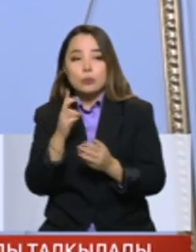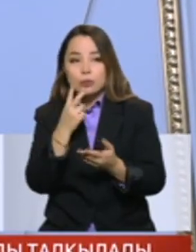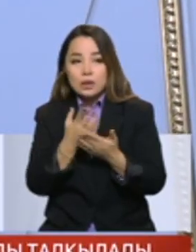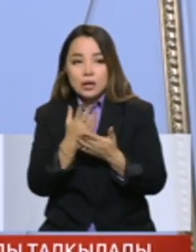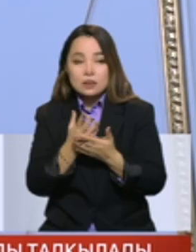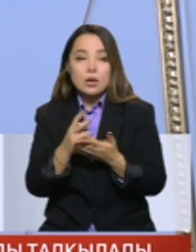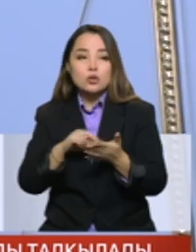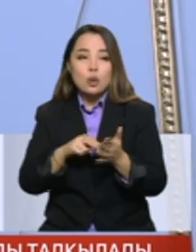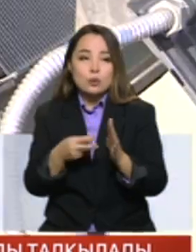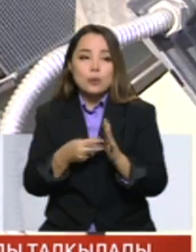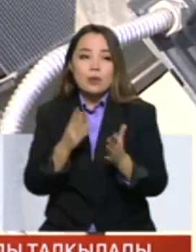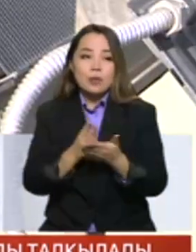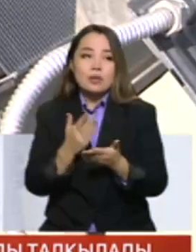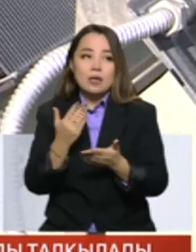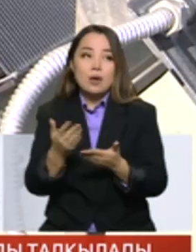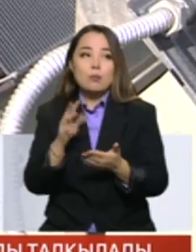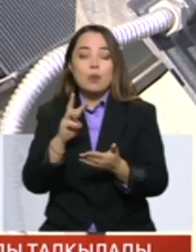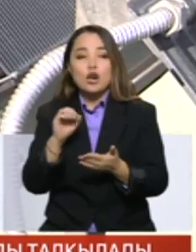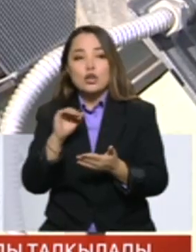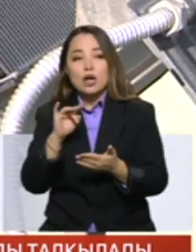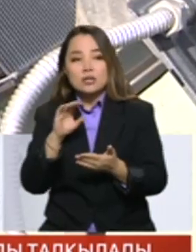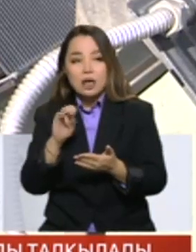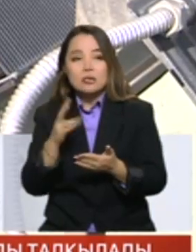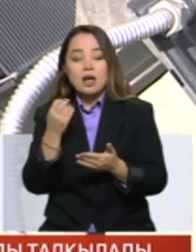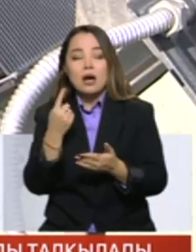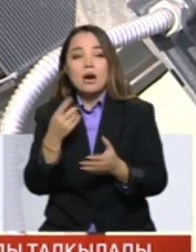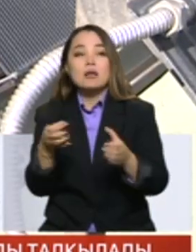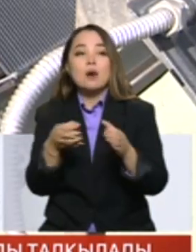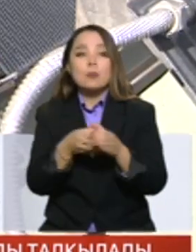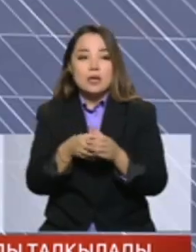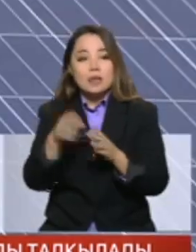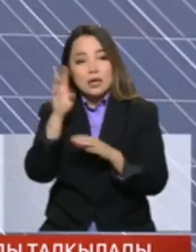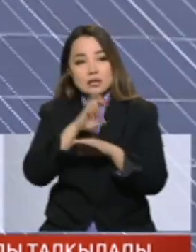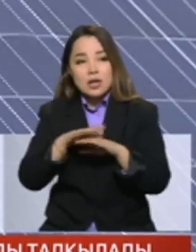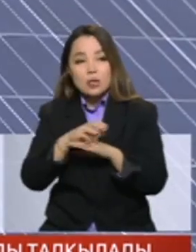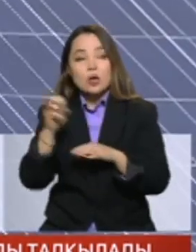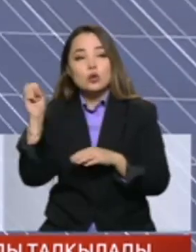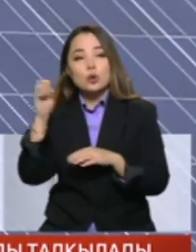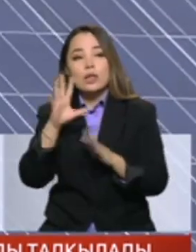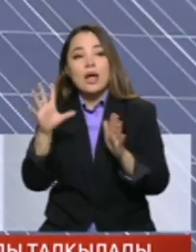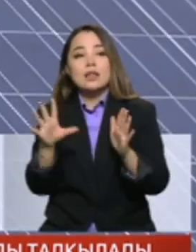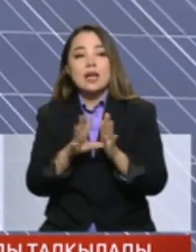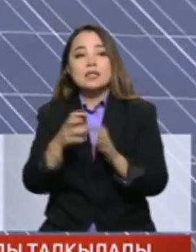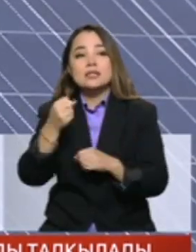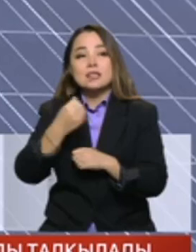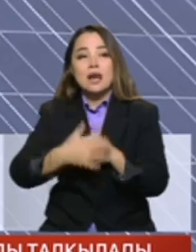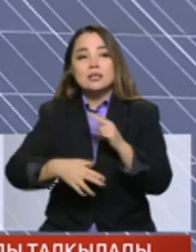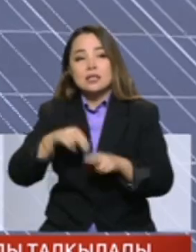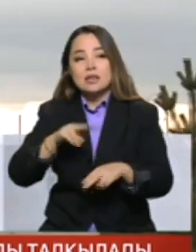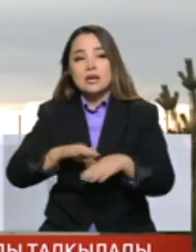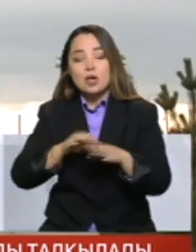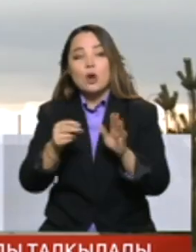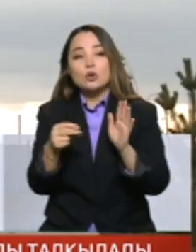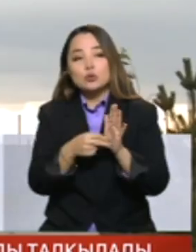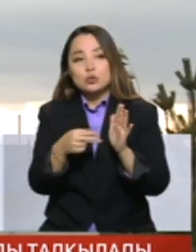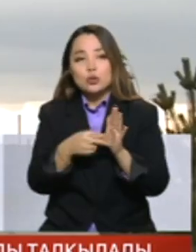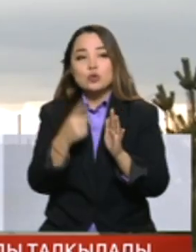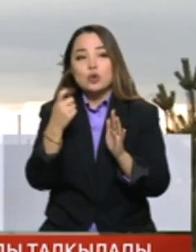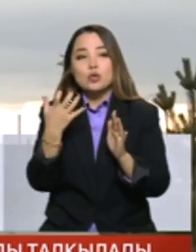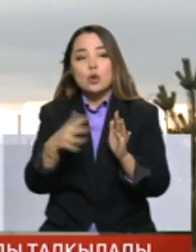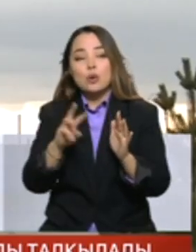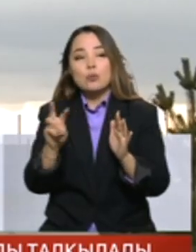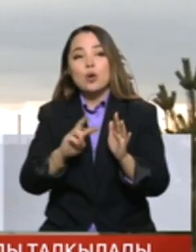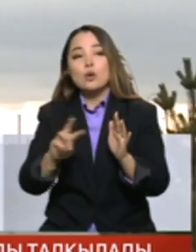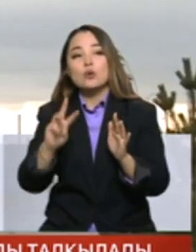деп жоспарымыз бар. Мажарстанның тағы бір компаниясы елімізде күн энергиясын өндіретін станциялар салмақ. Жоба құны 150 миллион доллар.